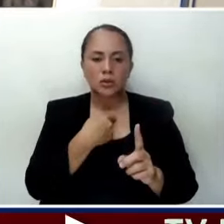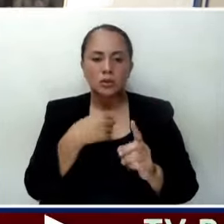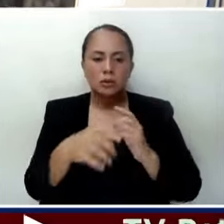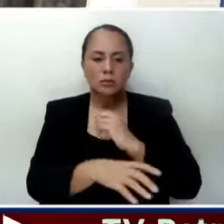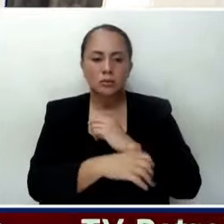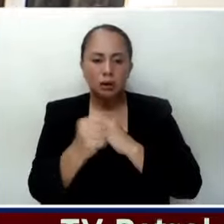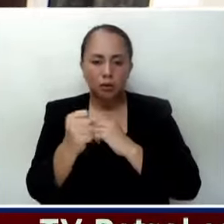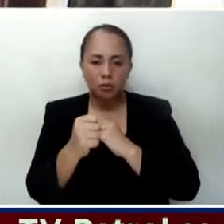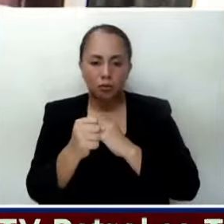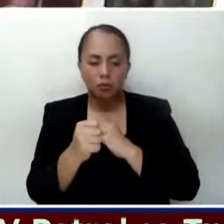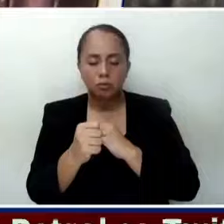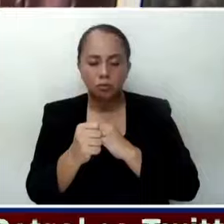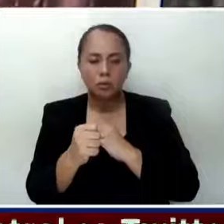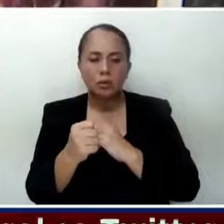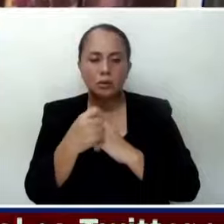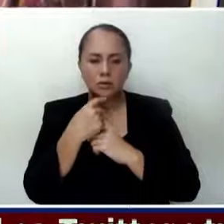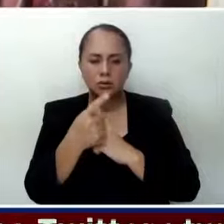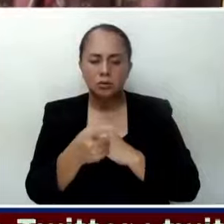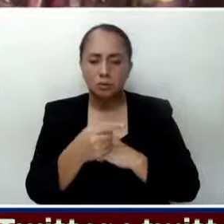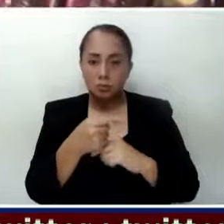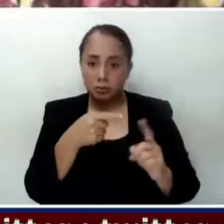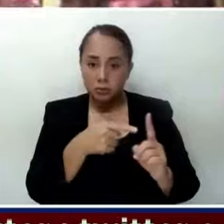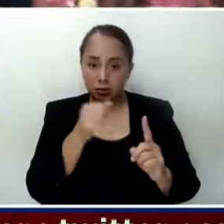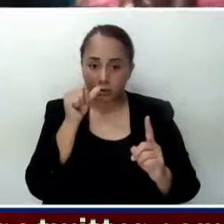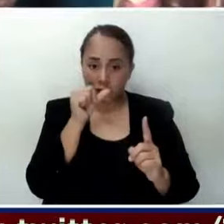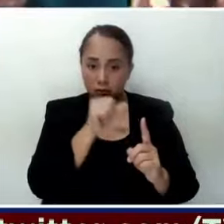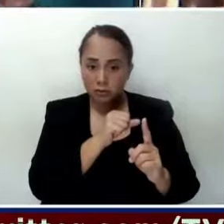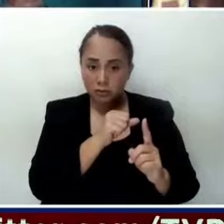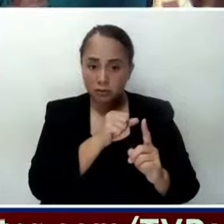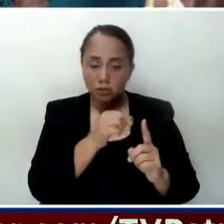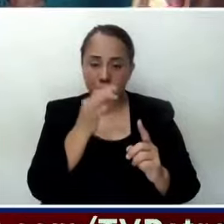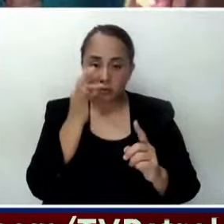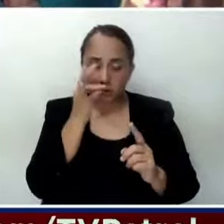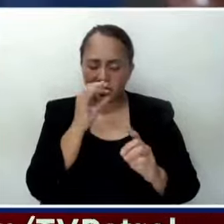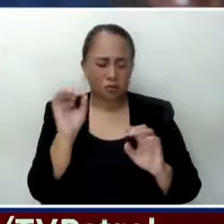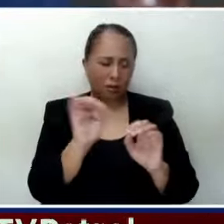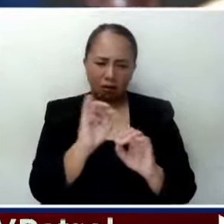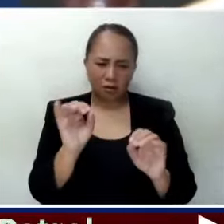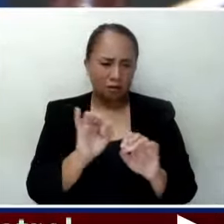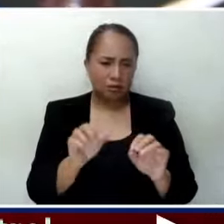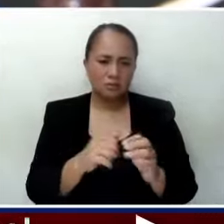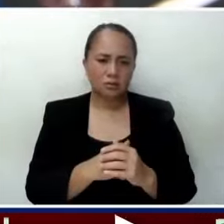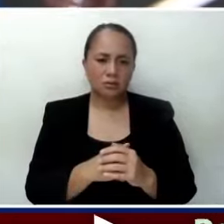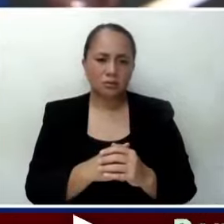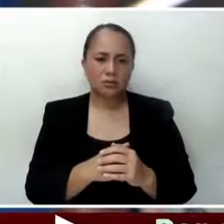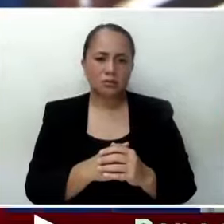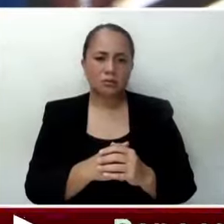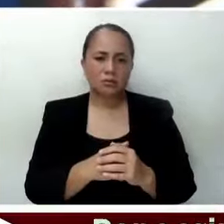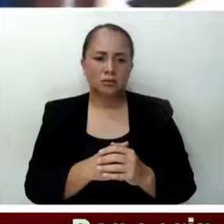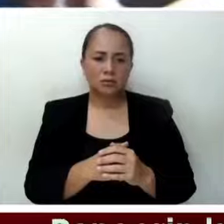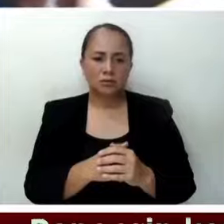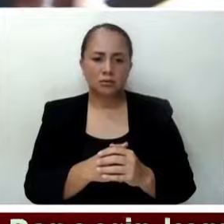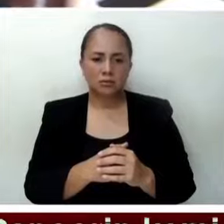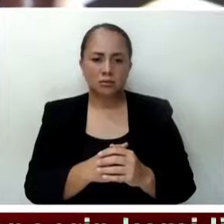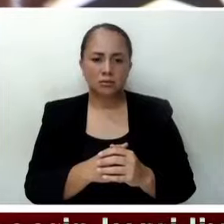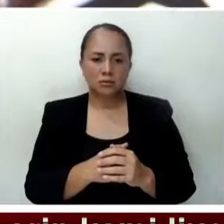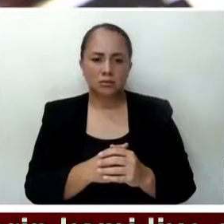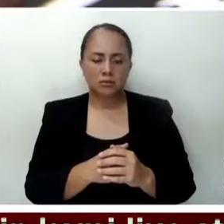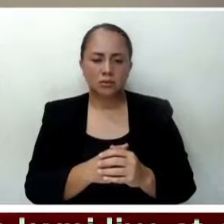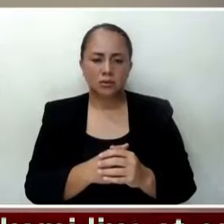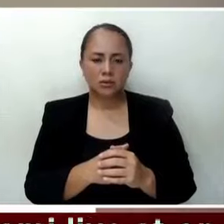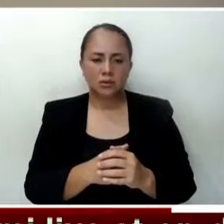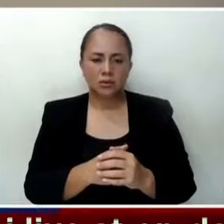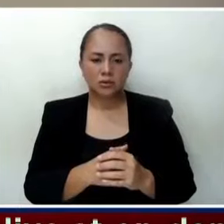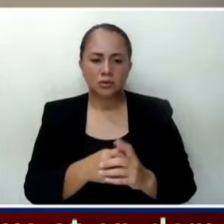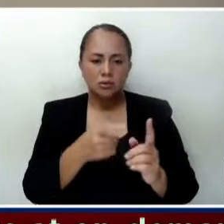kanya. Itinanggi naman niyang siya ay nakainom o nakagamit ng illegal na droga. Kasi po yung kailangan ko po magnakaw yung isang